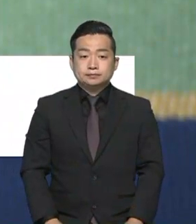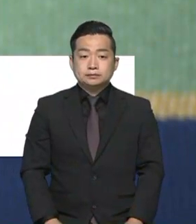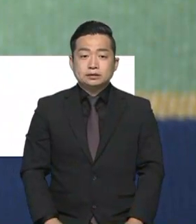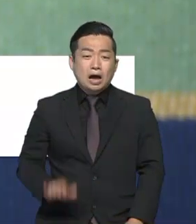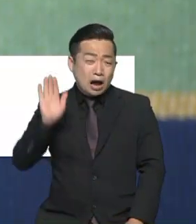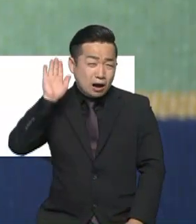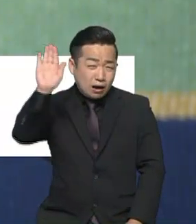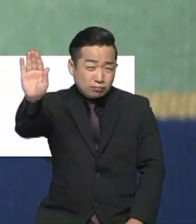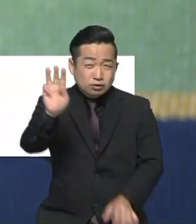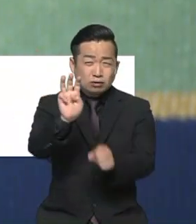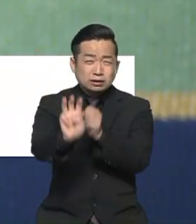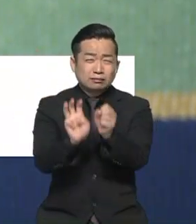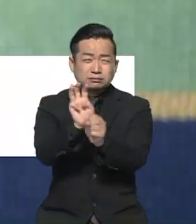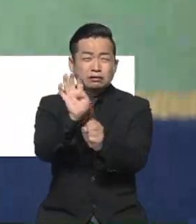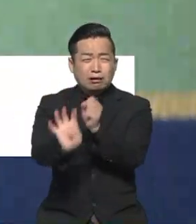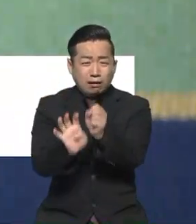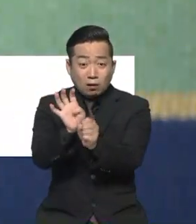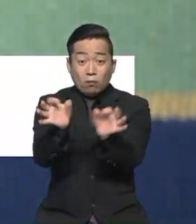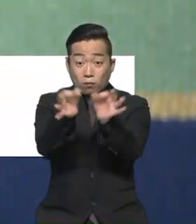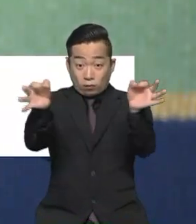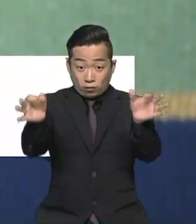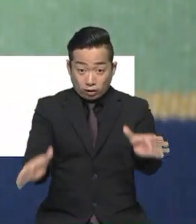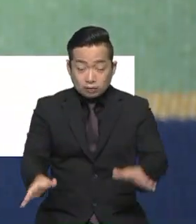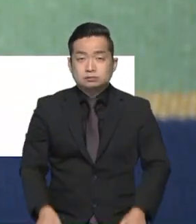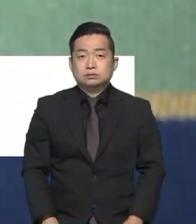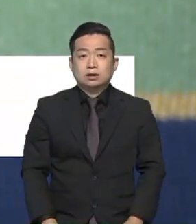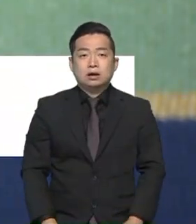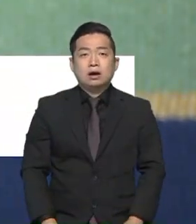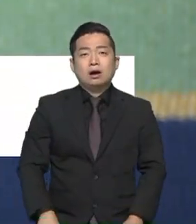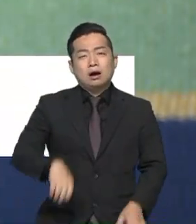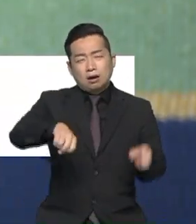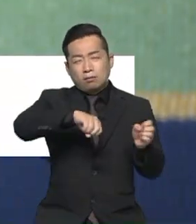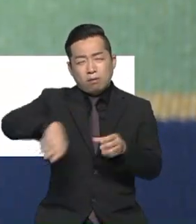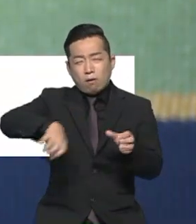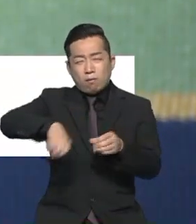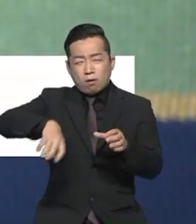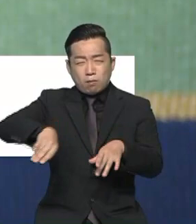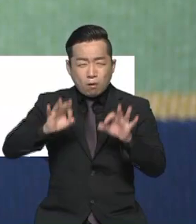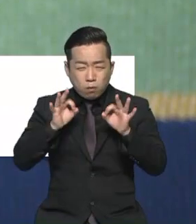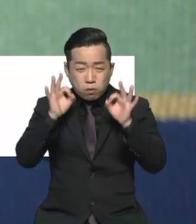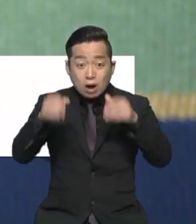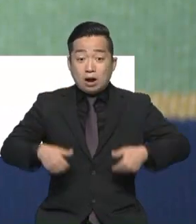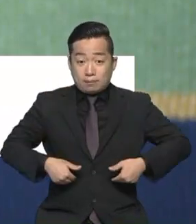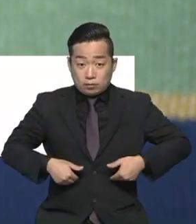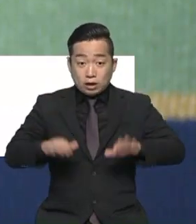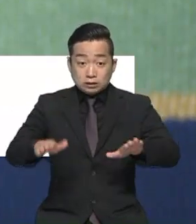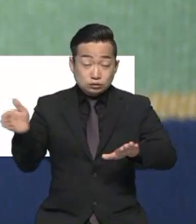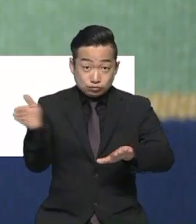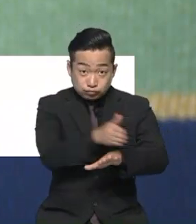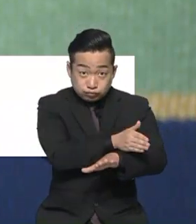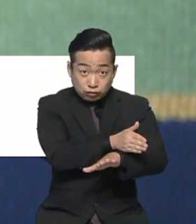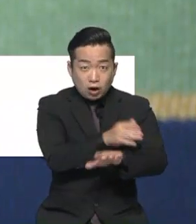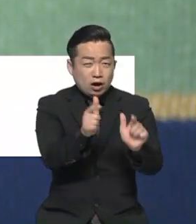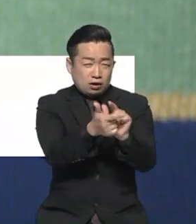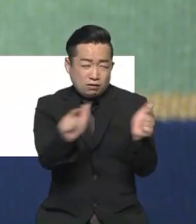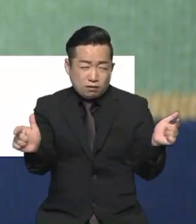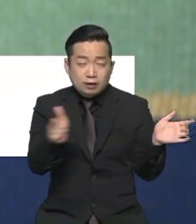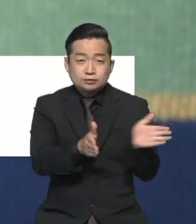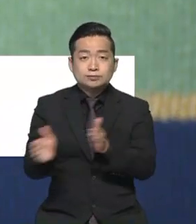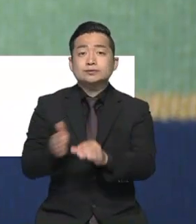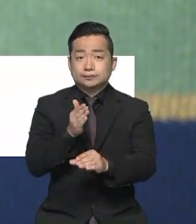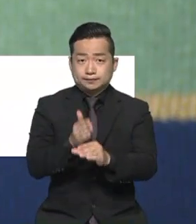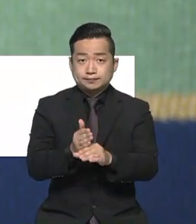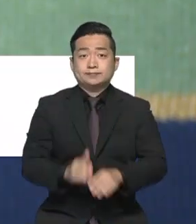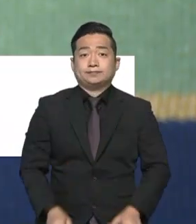a long-term effort. 30 years, 40 years, maybe. This requires a number of